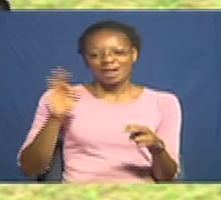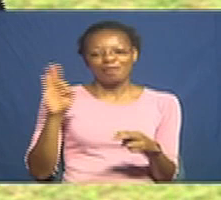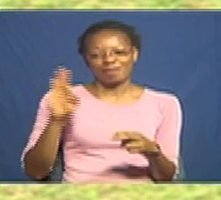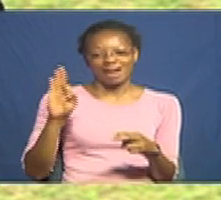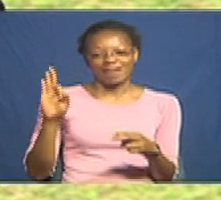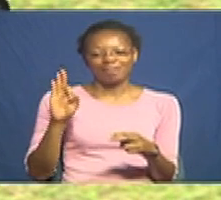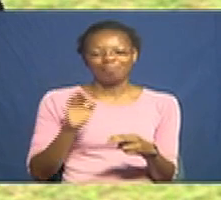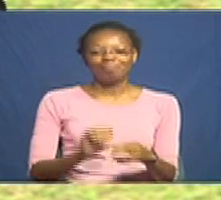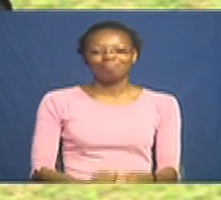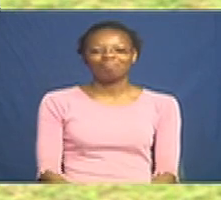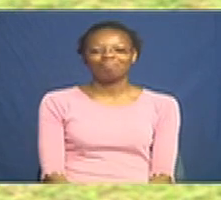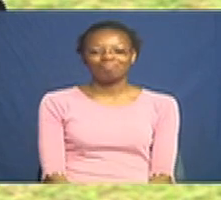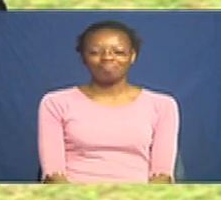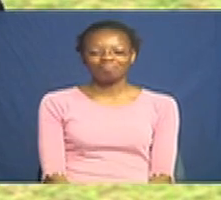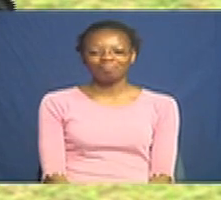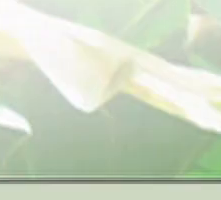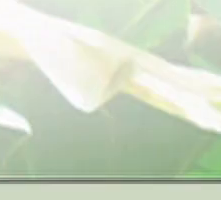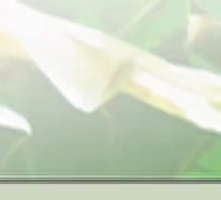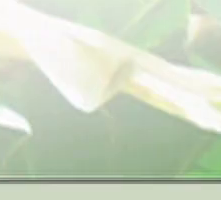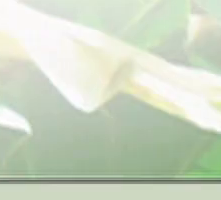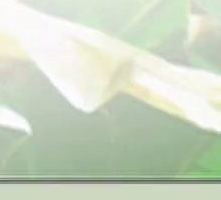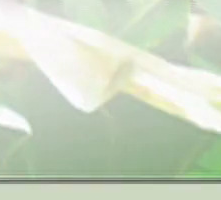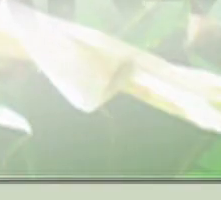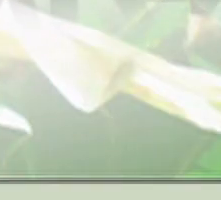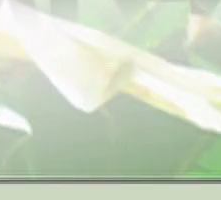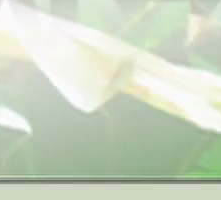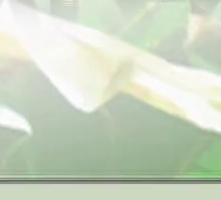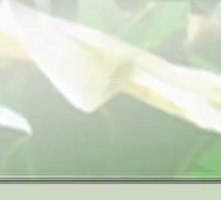ibada mie ni wenu Fredrick Mbatha.